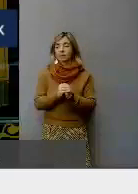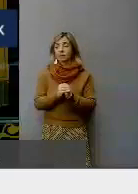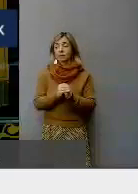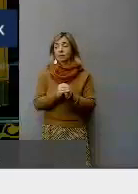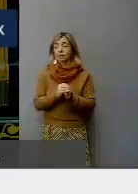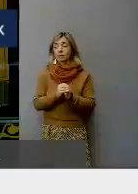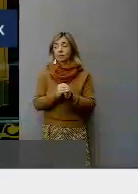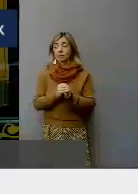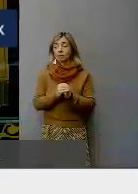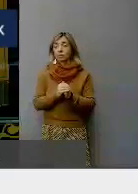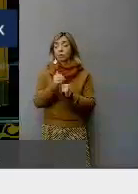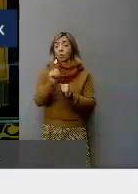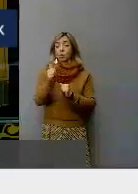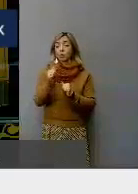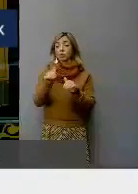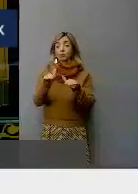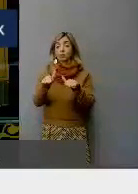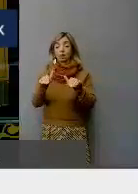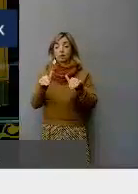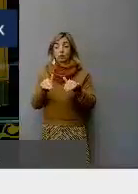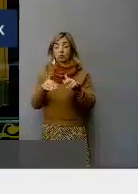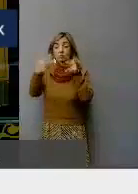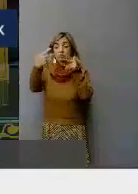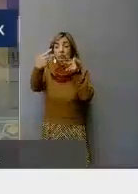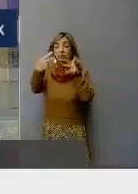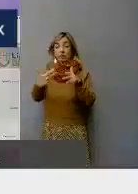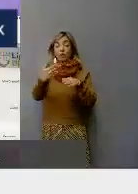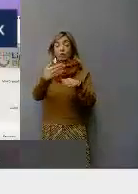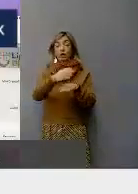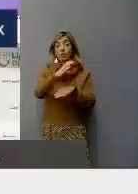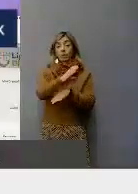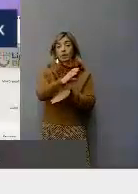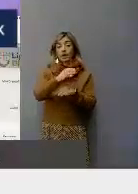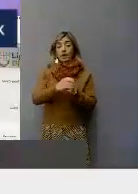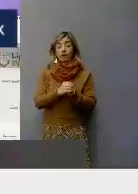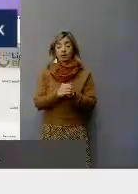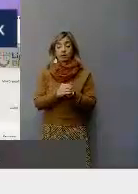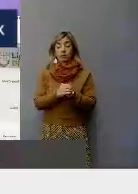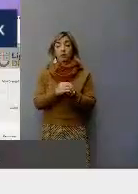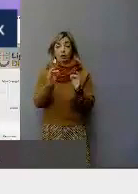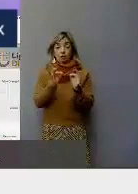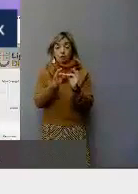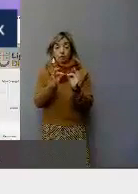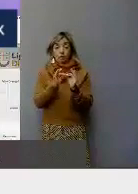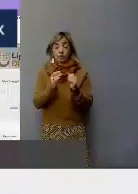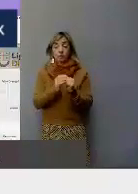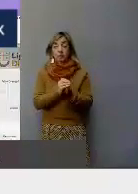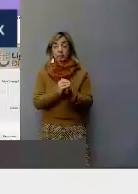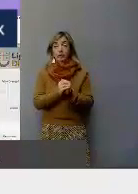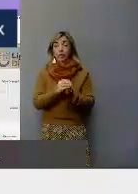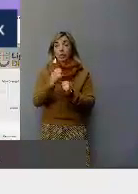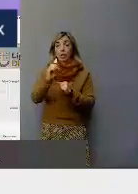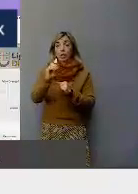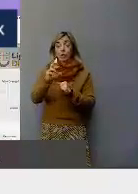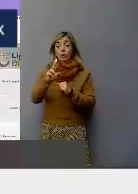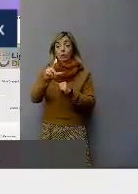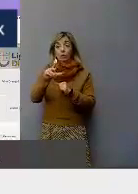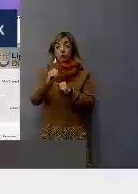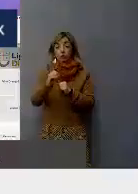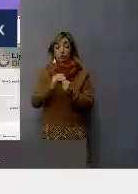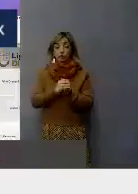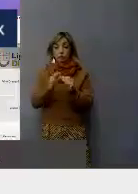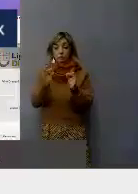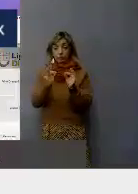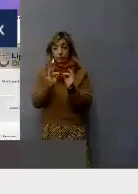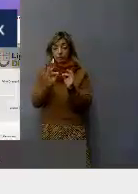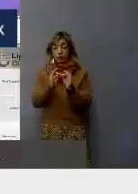11 astenuti consigliere campanella favorevole consigliera corso favorevole